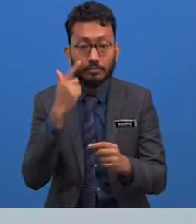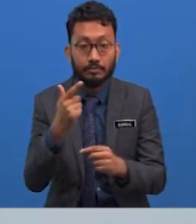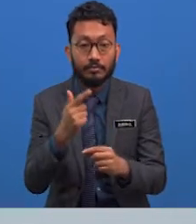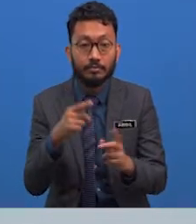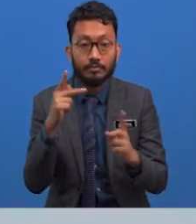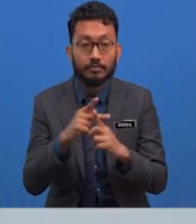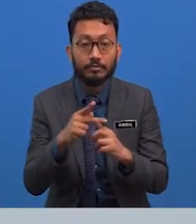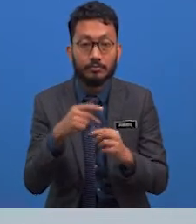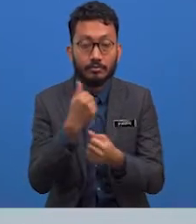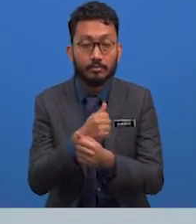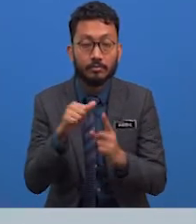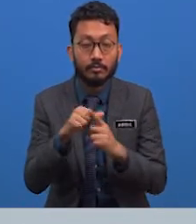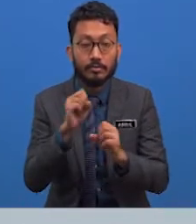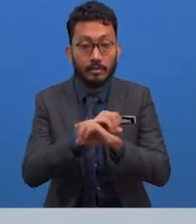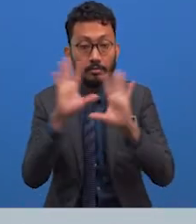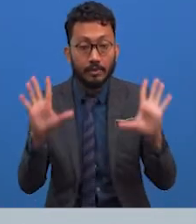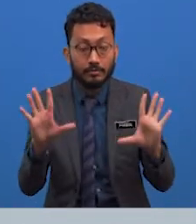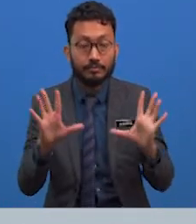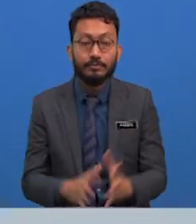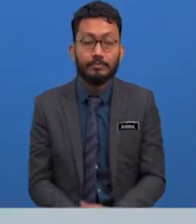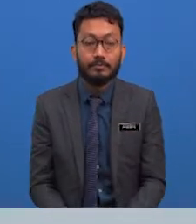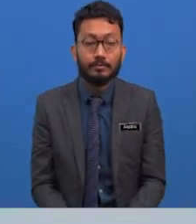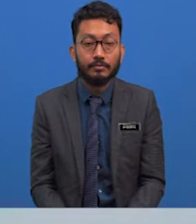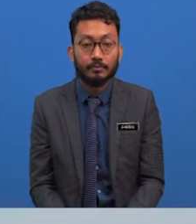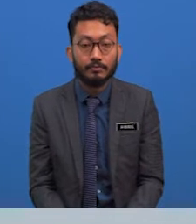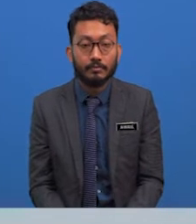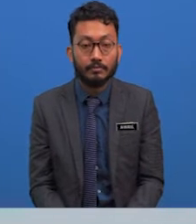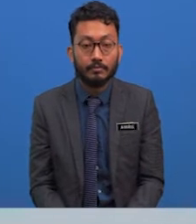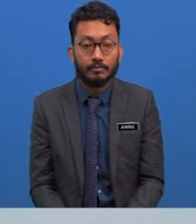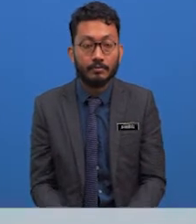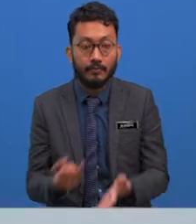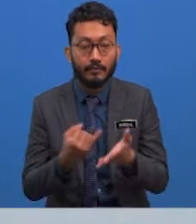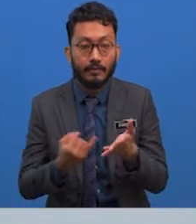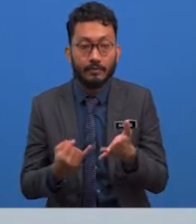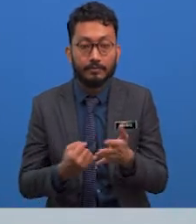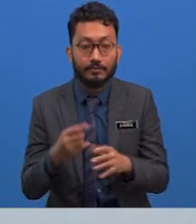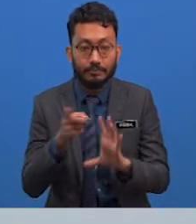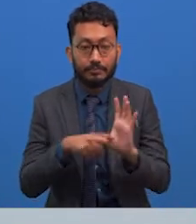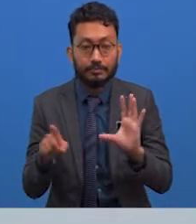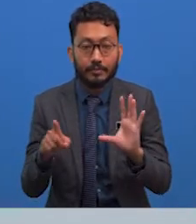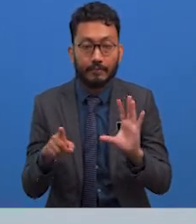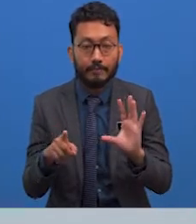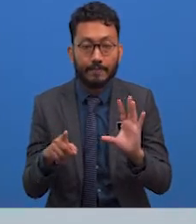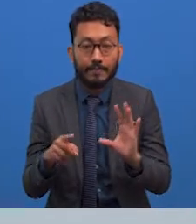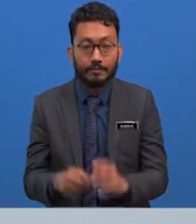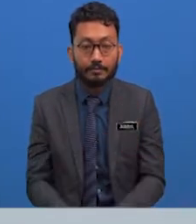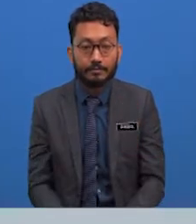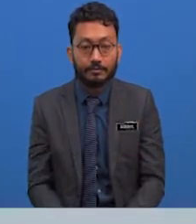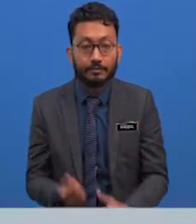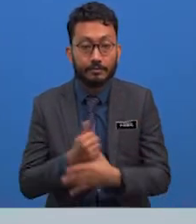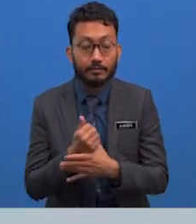arah papan tanda. Seterusnya, lukis sudut di antara kedua-dua garisan